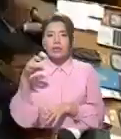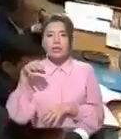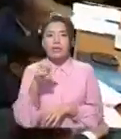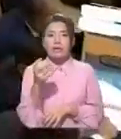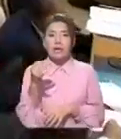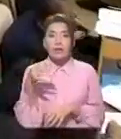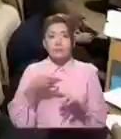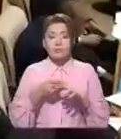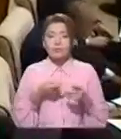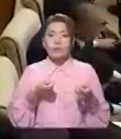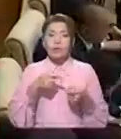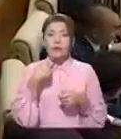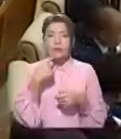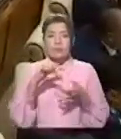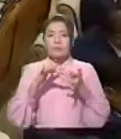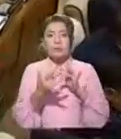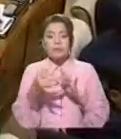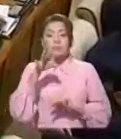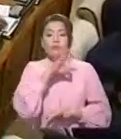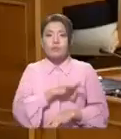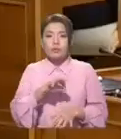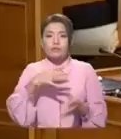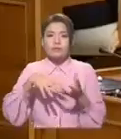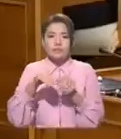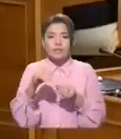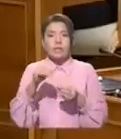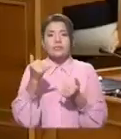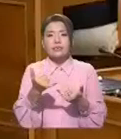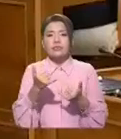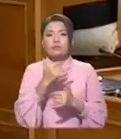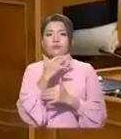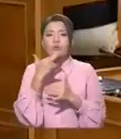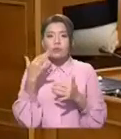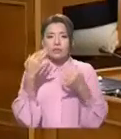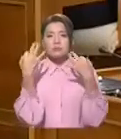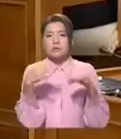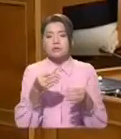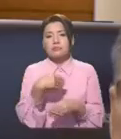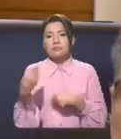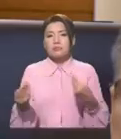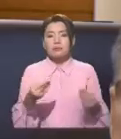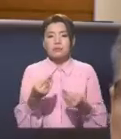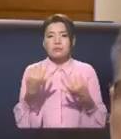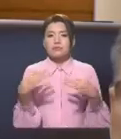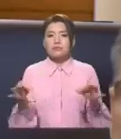айтуынша, әлеуметтік желілерде қолданушылардың дербес деректері қазірдің өзінде рұқсатсыз тарап жатыр.